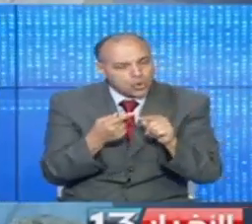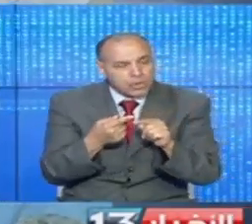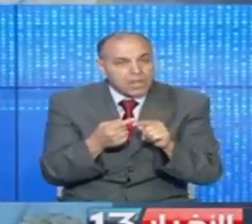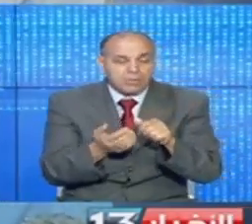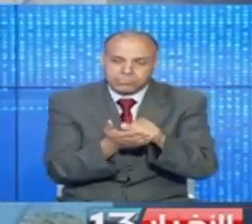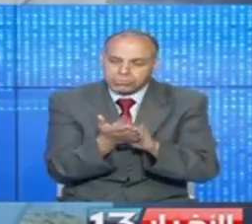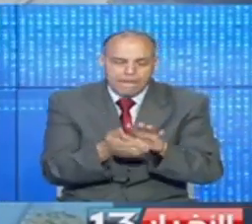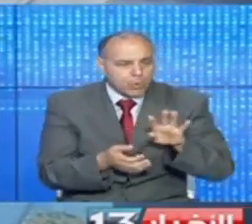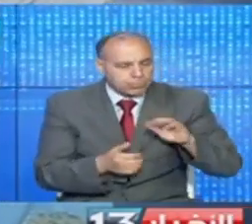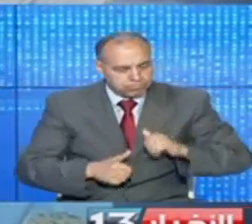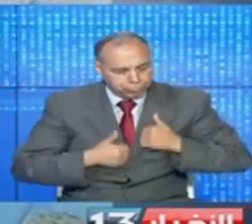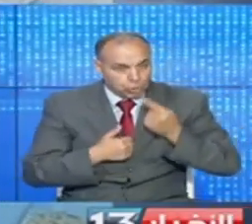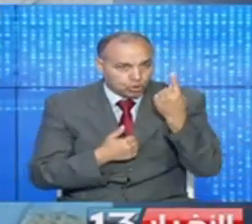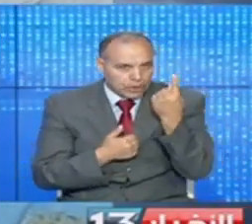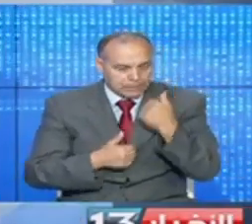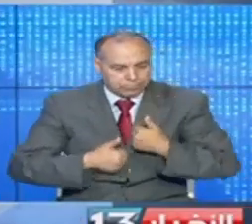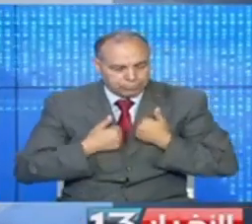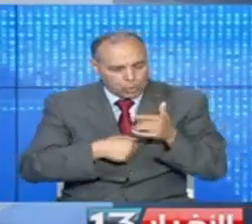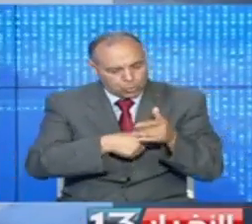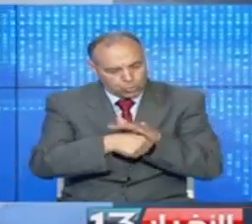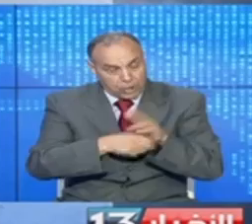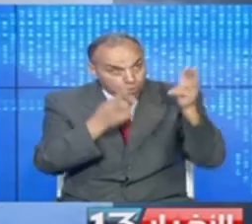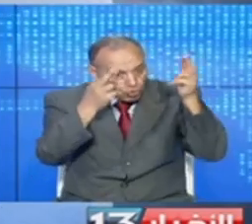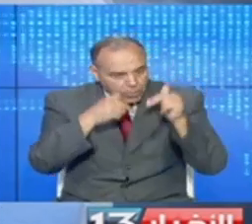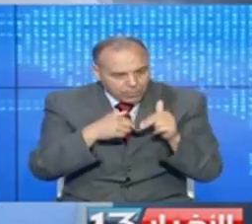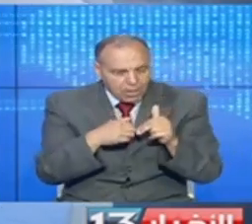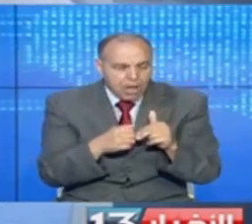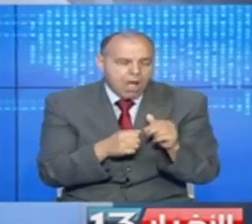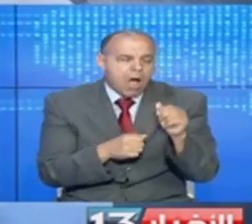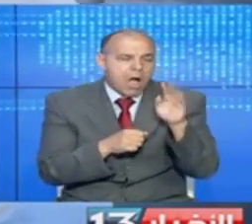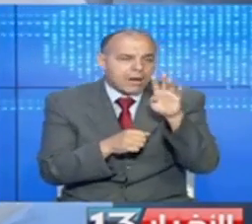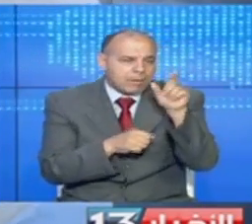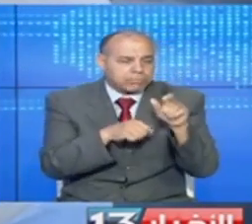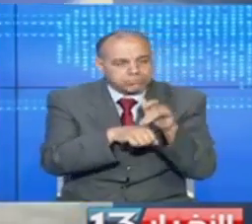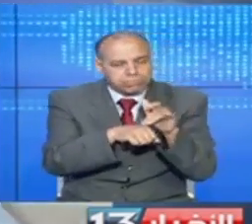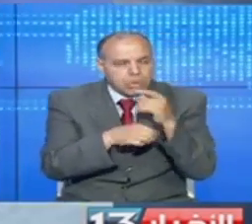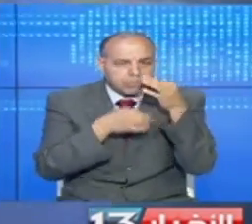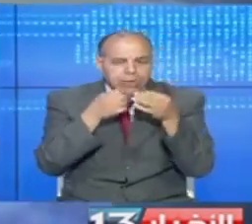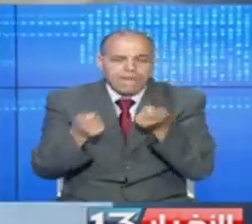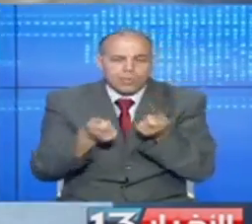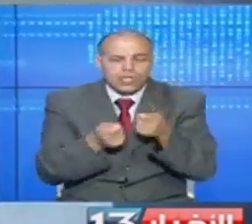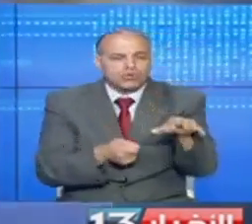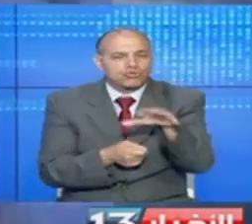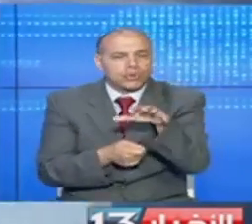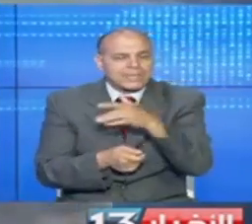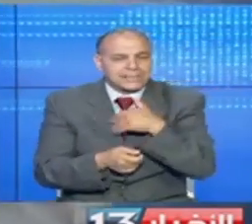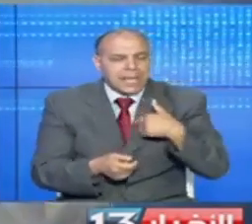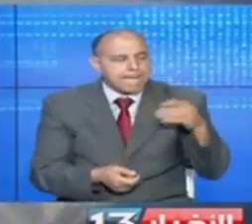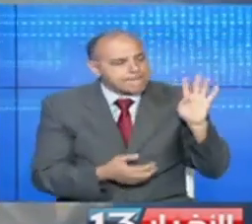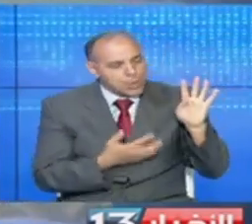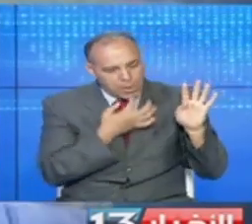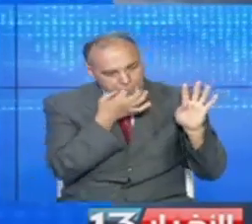سجلت ولاية منوبة شفاء أول حالة من حالات الإصابة الوافدة وعددها 4 حالات حسب تصريح المديرة الجهوية للصحة